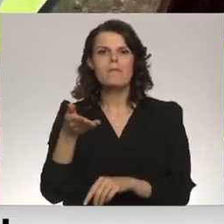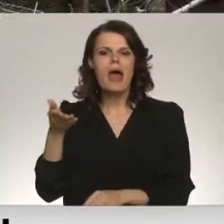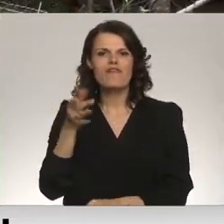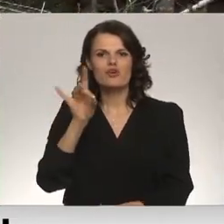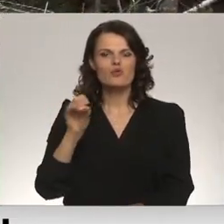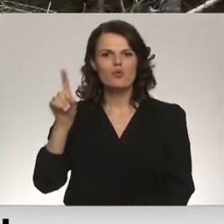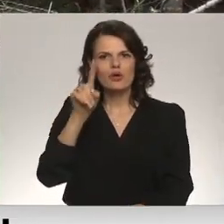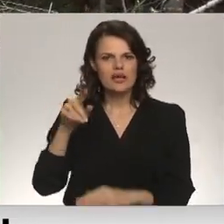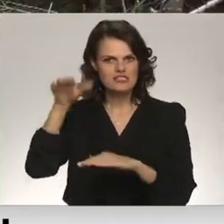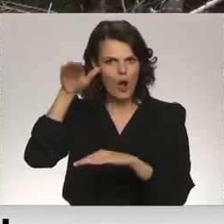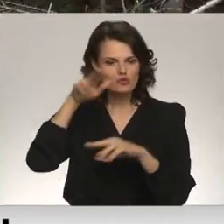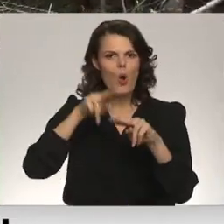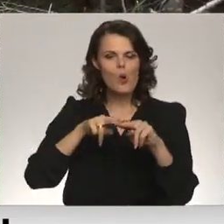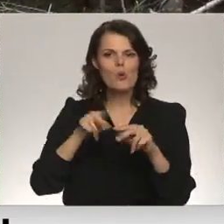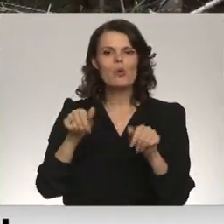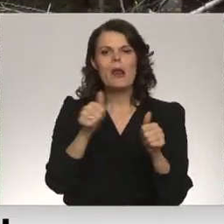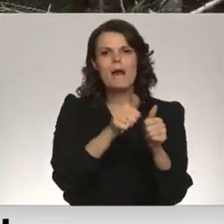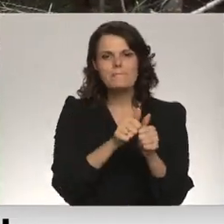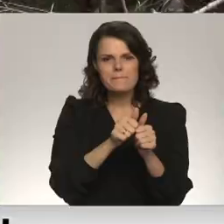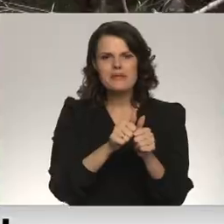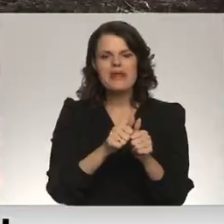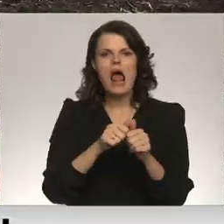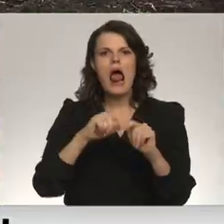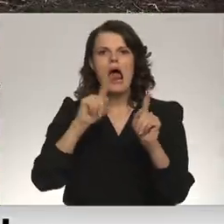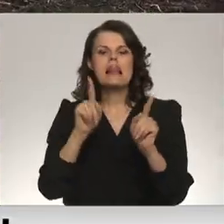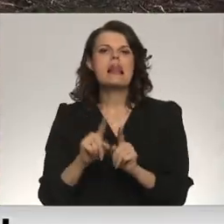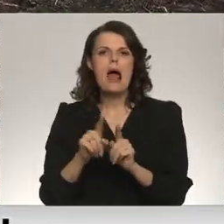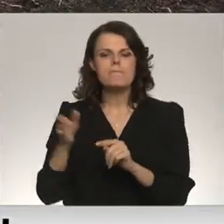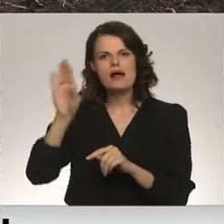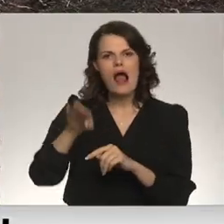hidroelektrostacijai un pie Liepkalniem Pļaviņu novadā. Judīta Čunka, Latvijas televīzija.